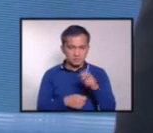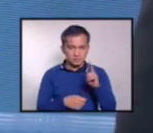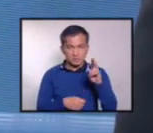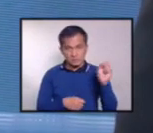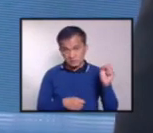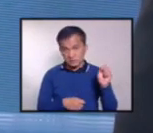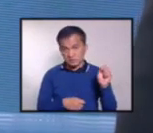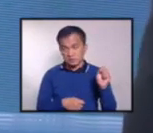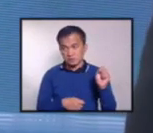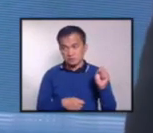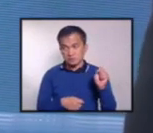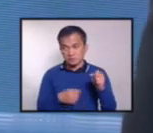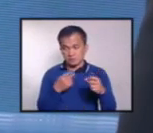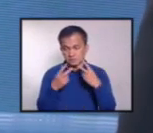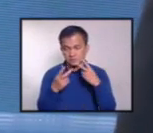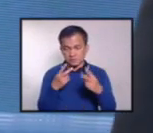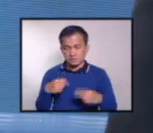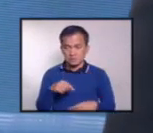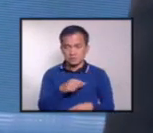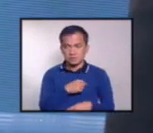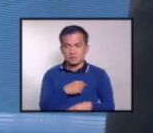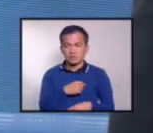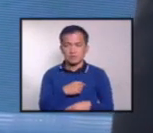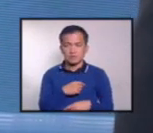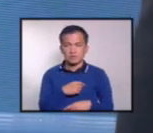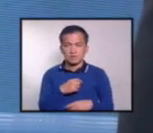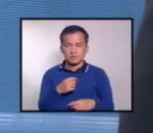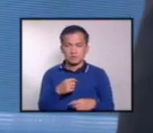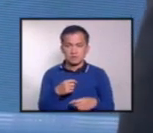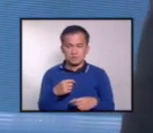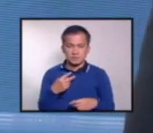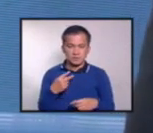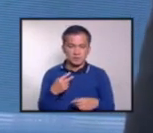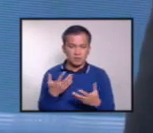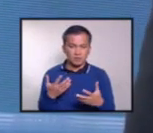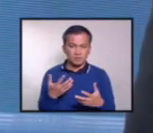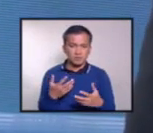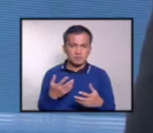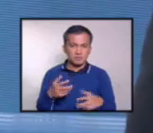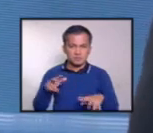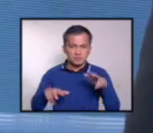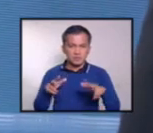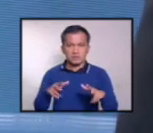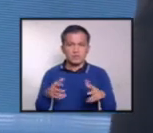US, na nakita naman natin na pag nagigipit na, wala rin naman sila